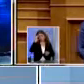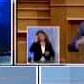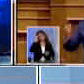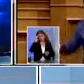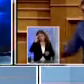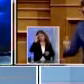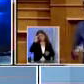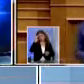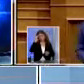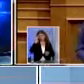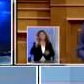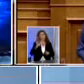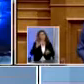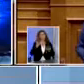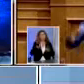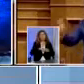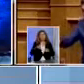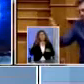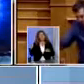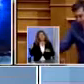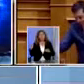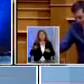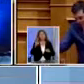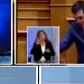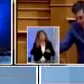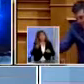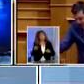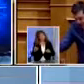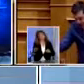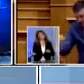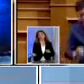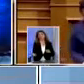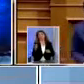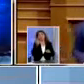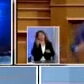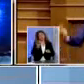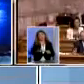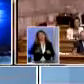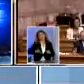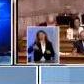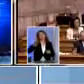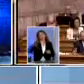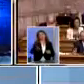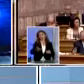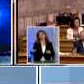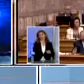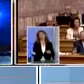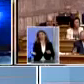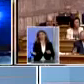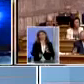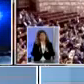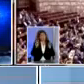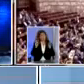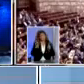να συνέλκονται επί 20 μέρες οι επιτροπές να καταστρώσουμε ένα σχέδιο, να το ανακοινώσουμε στο λαό, στη Βουλή και μετά.